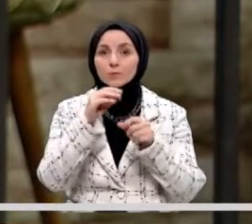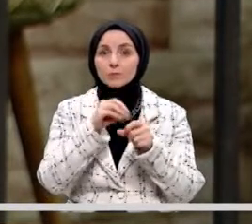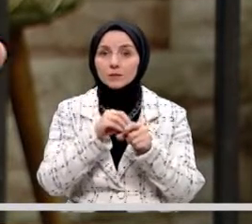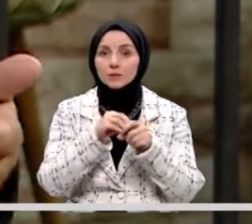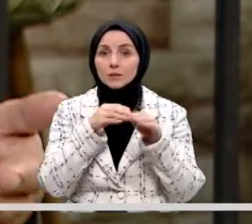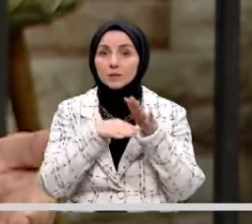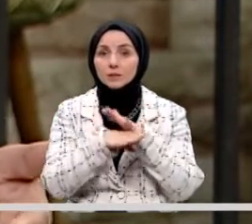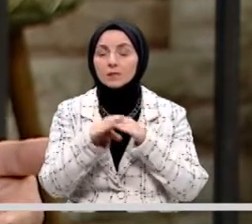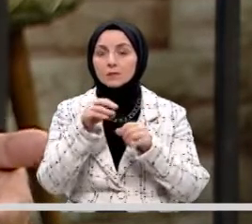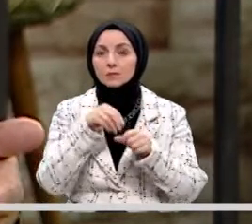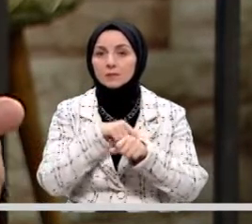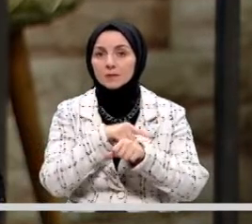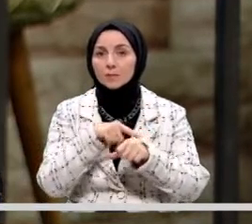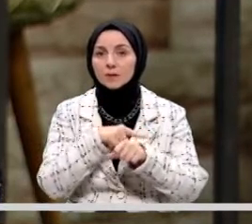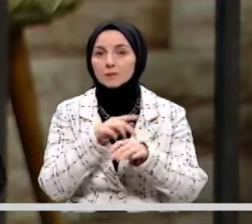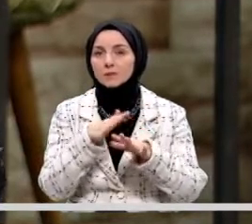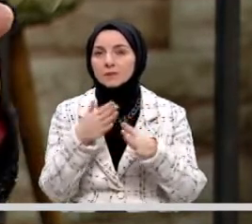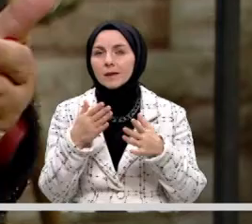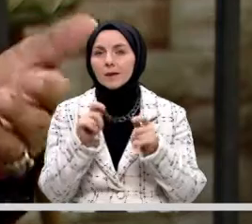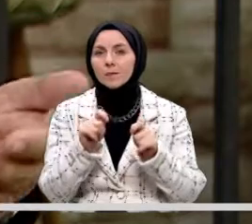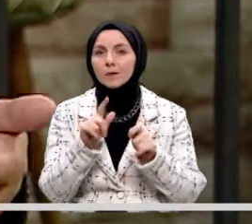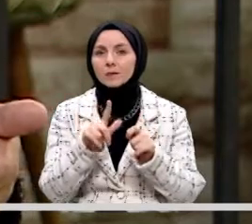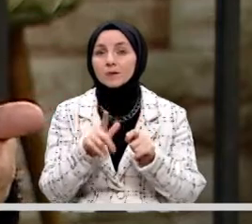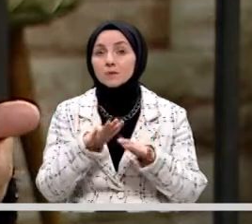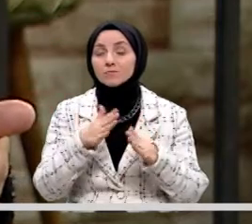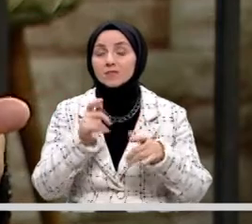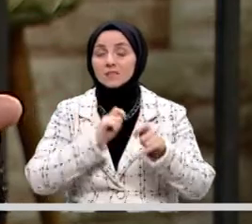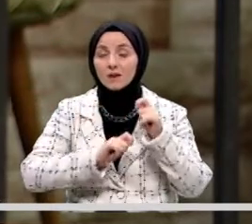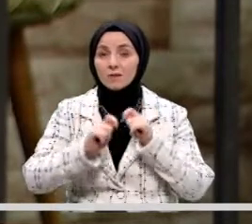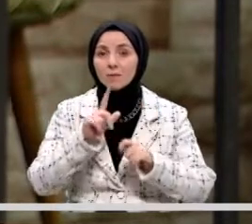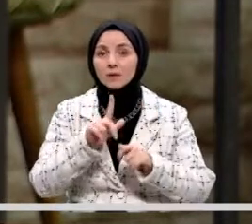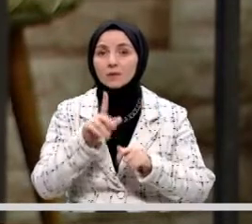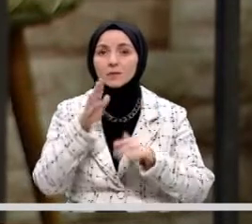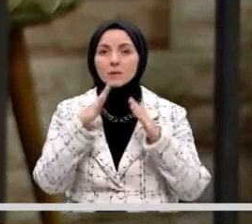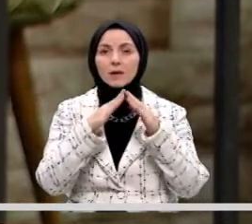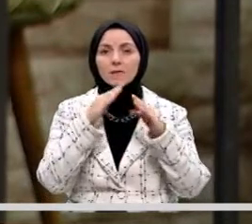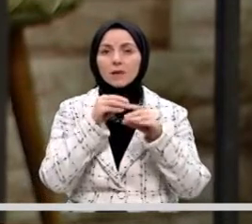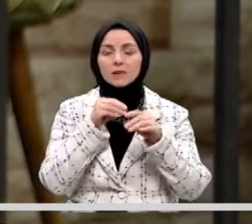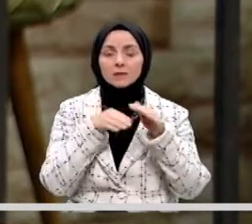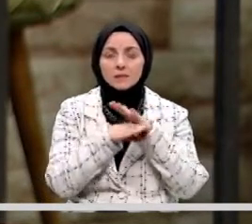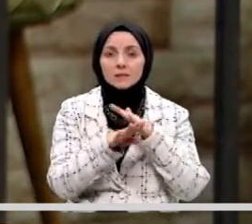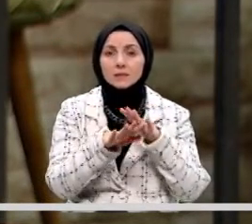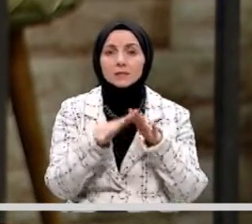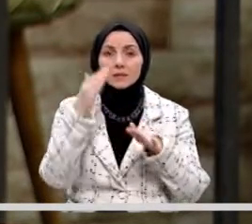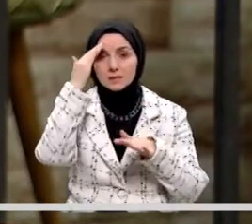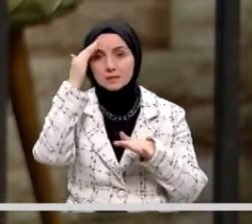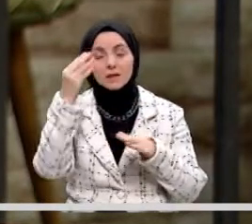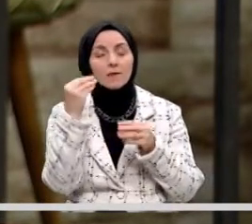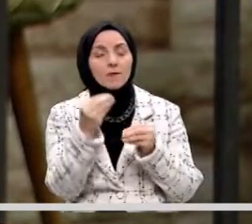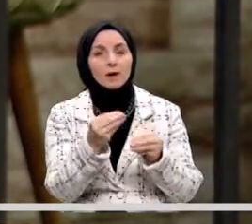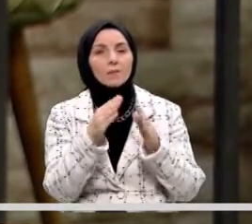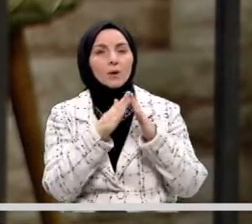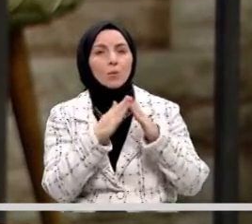gerekiyor bir yemek masasında otururken olan hareketler birisinin evine girdiğimizdeki yapımız selamlama komşuluk ilişkileri akrabalık